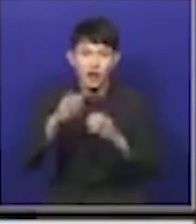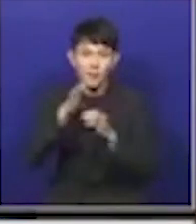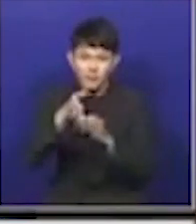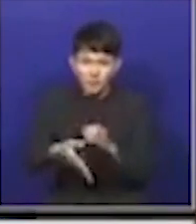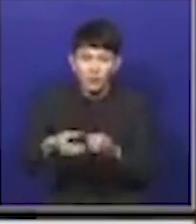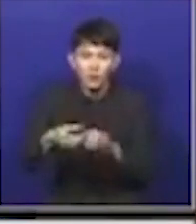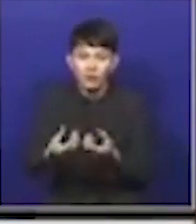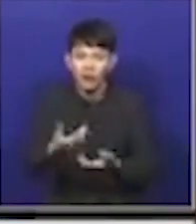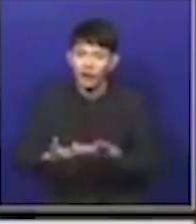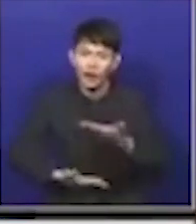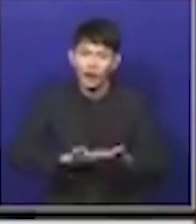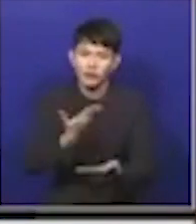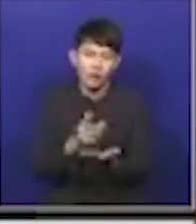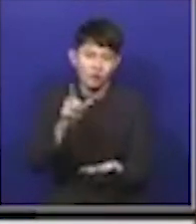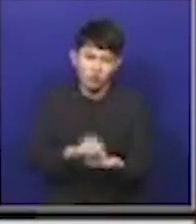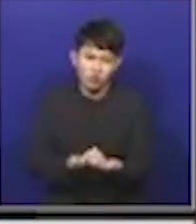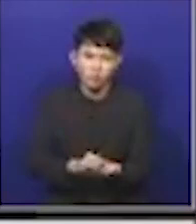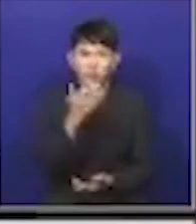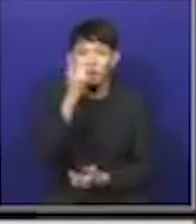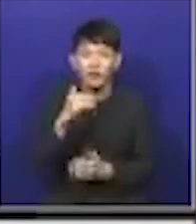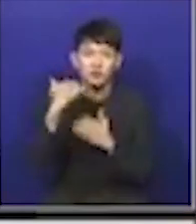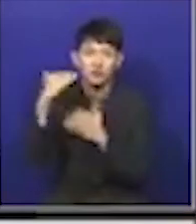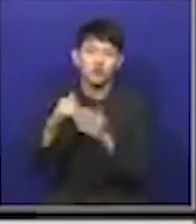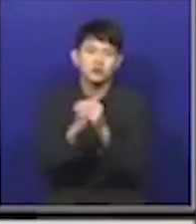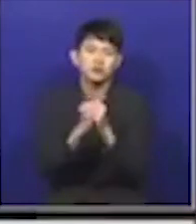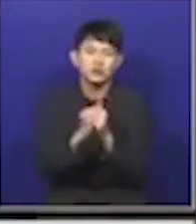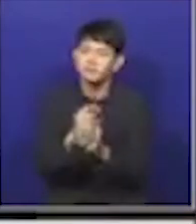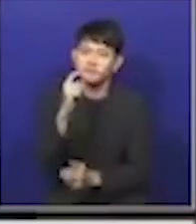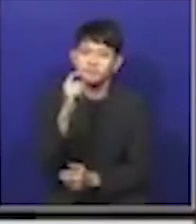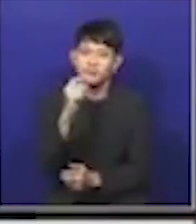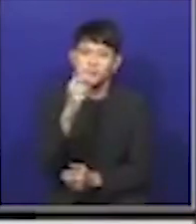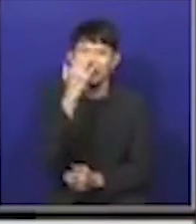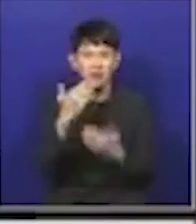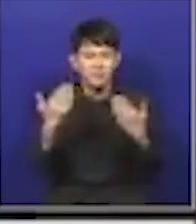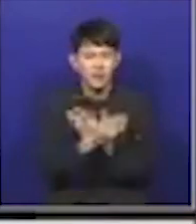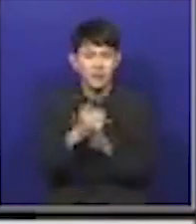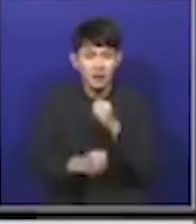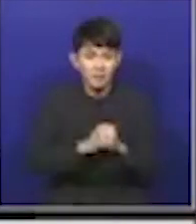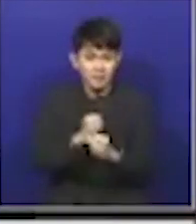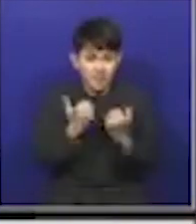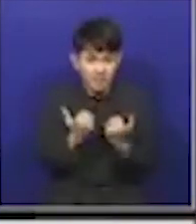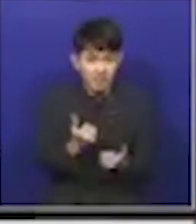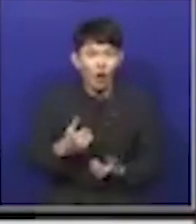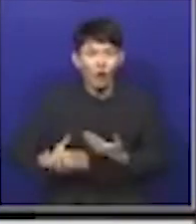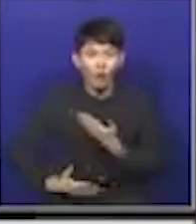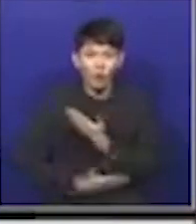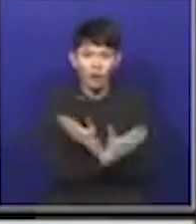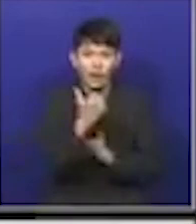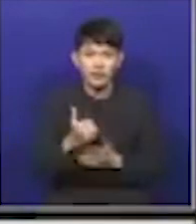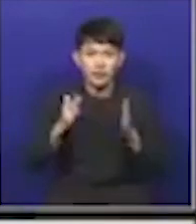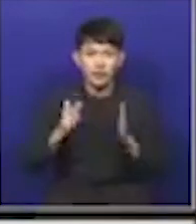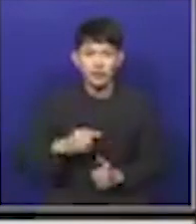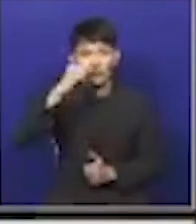าเขาบอกจีนไม่ซื้อทำไมไม่ทำปีนี้ให้เป็นโอกาสทองคนไทยได้กิน